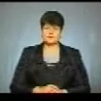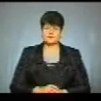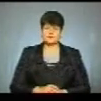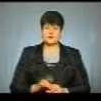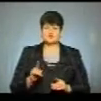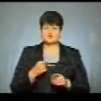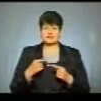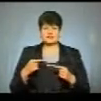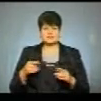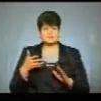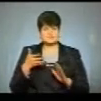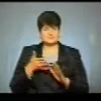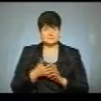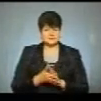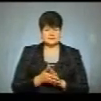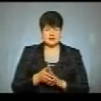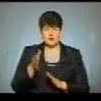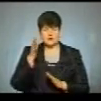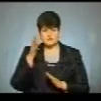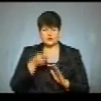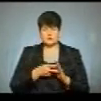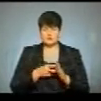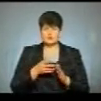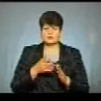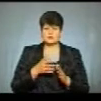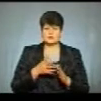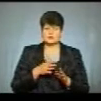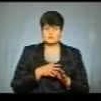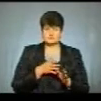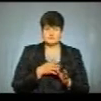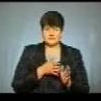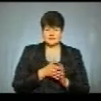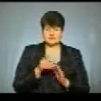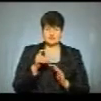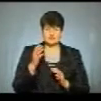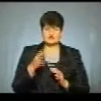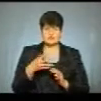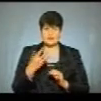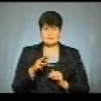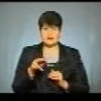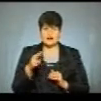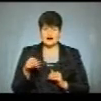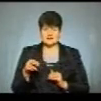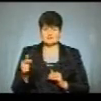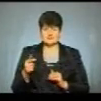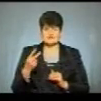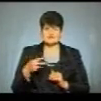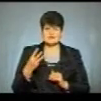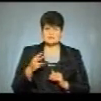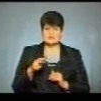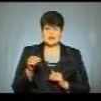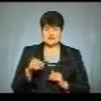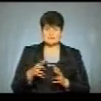інших видатків, за словами прем'єра, на освіту планують витратити більш як 145 мільярдів гривень, що майже на 23 мільярди більше,